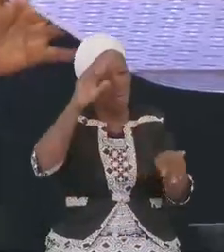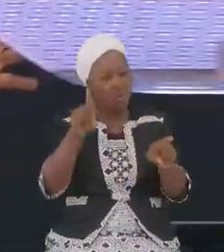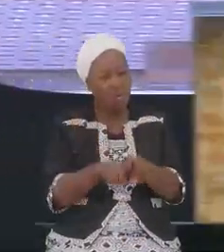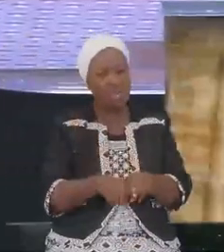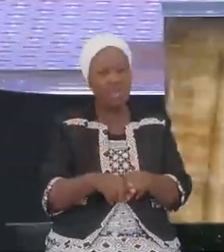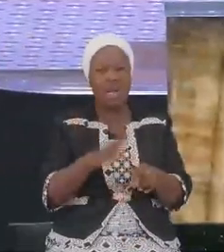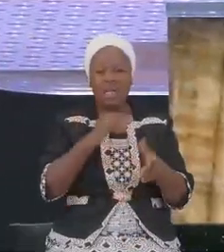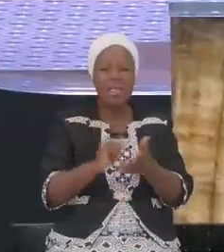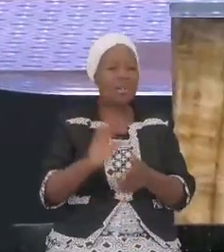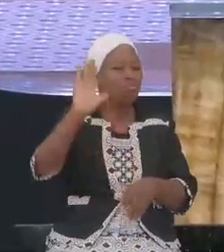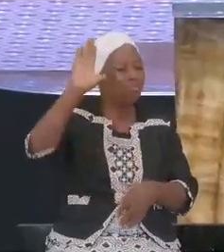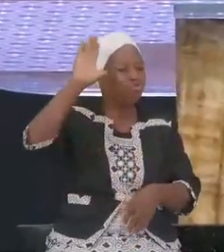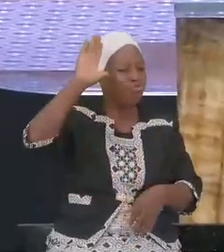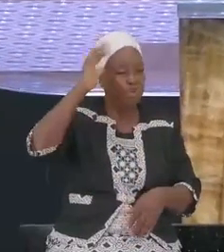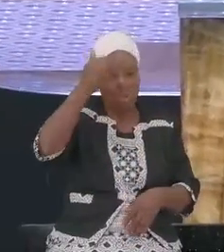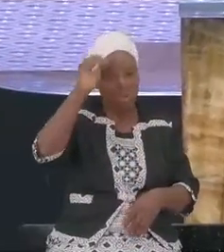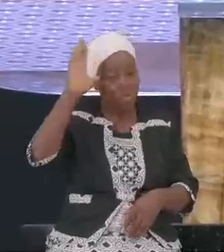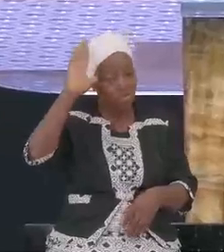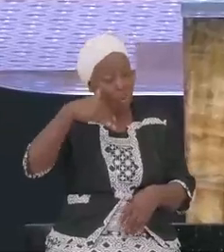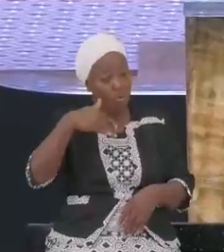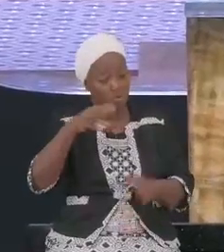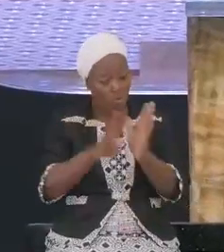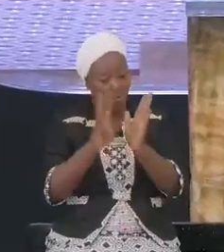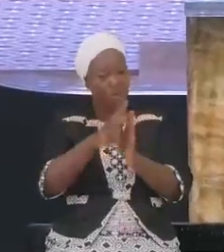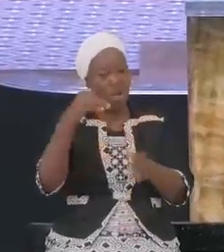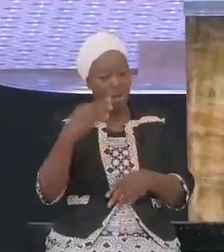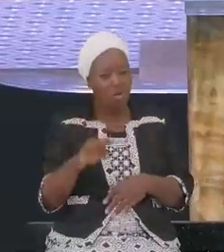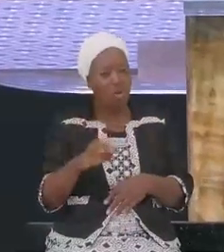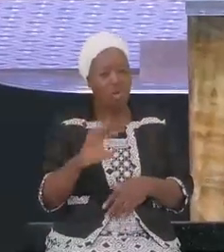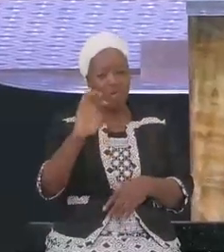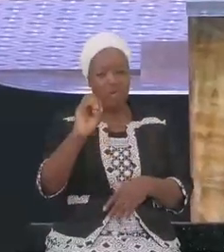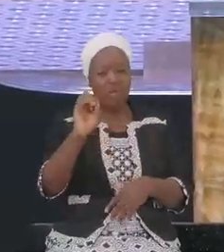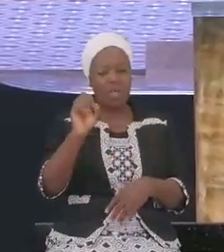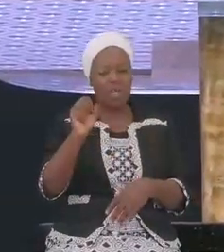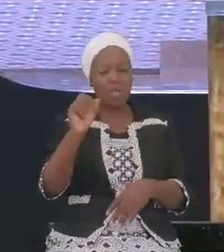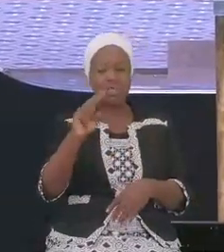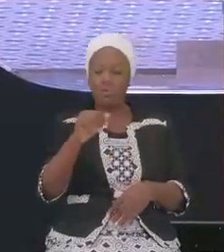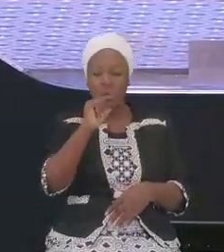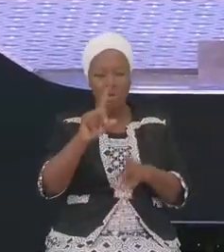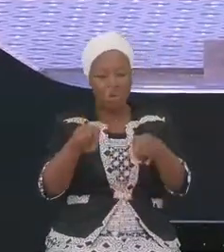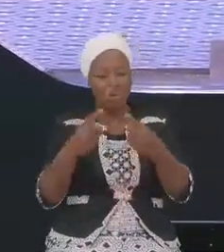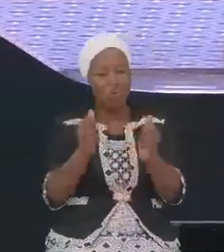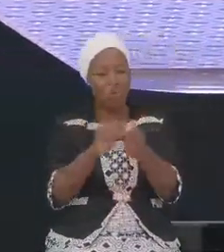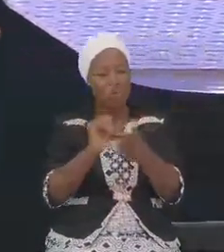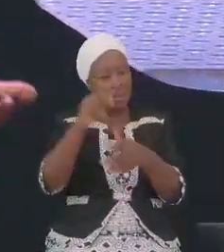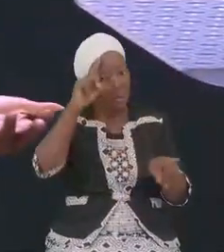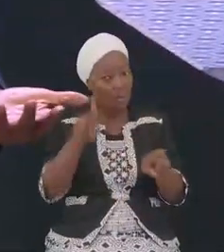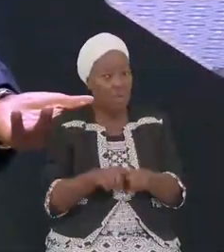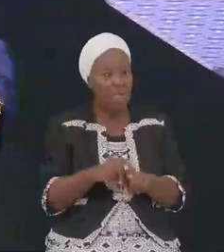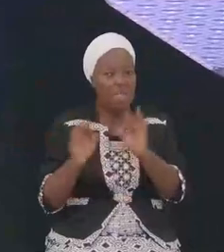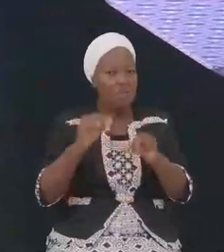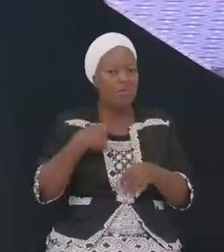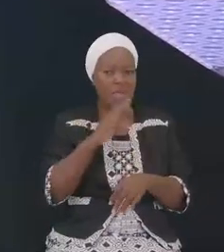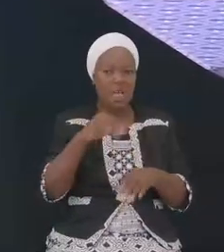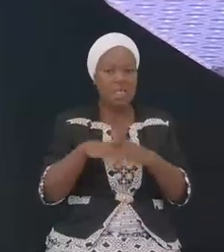la rébellion de Ésaü ne peut pas aller ensemble avec l'alliance. Si nous sommes dans